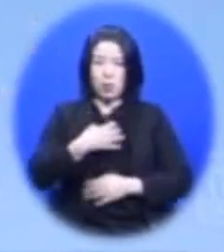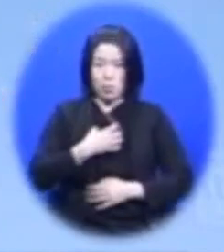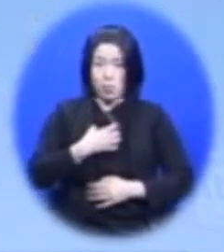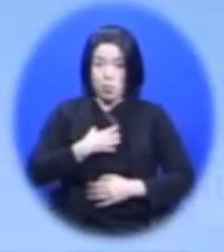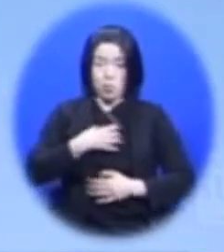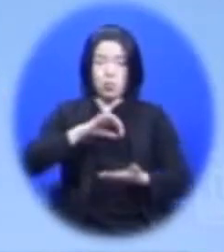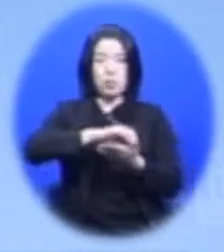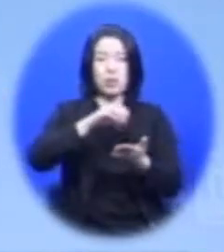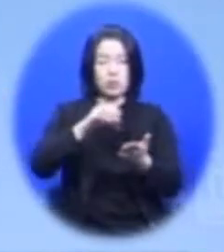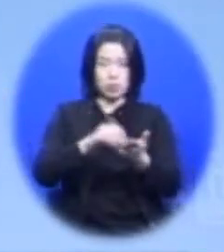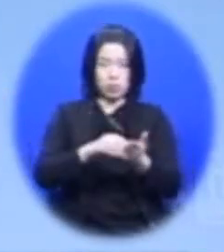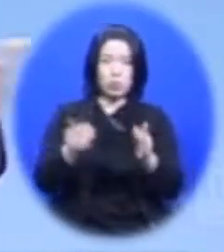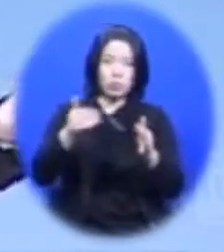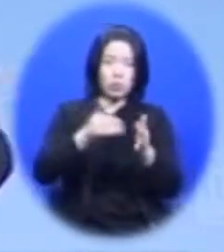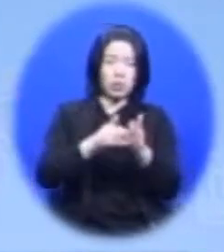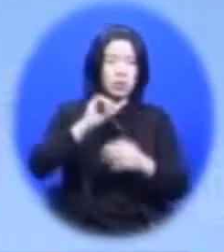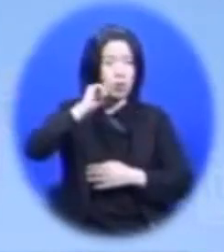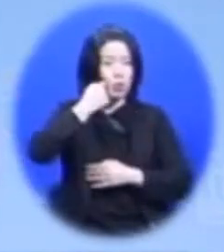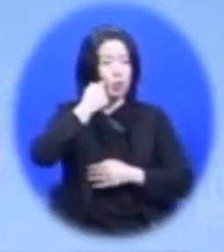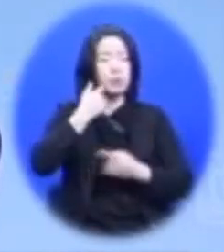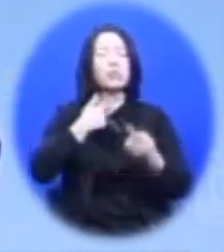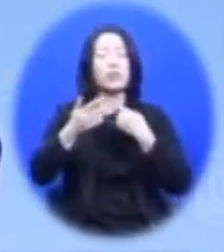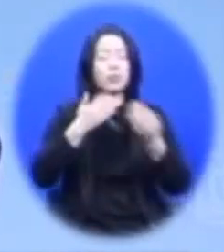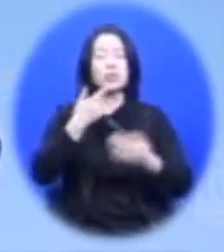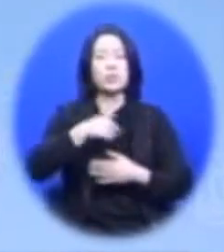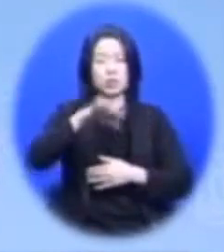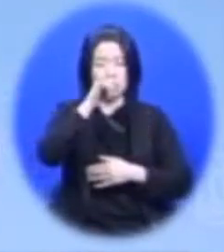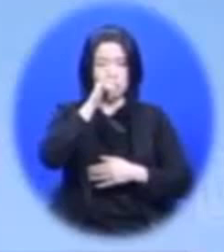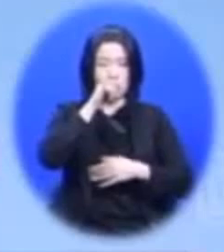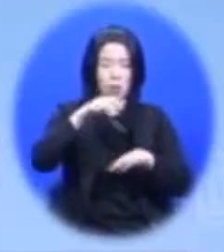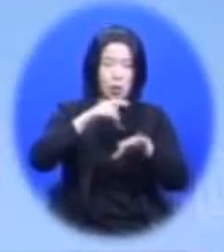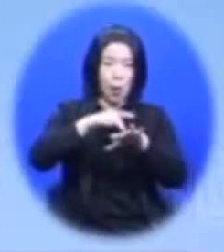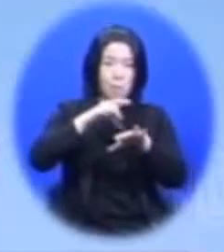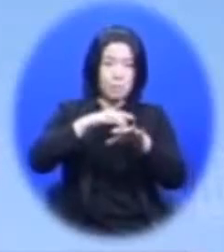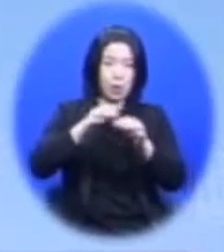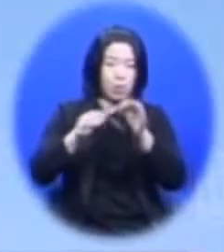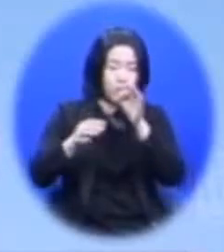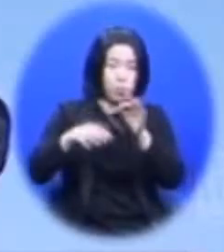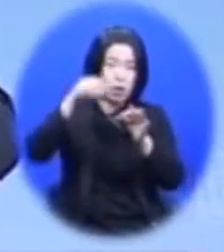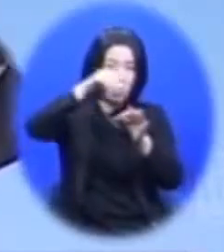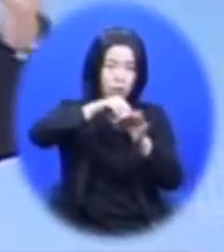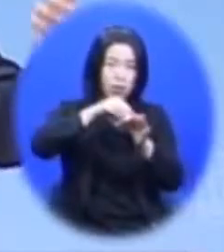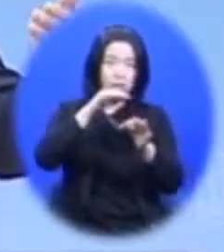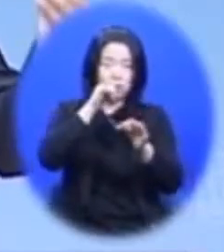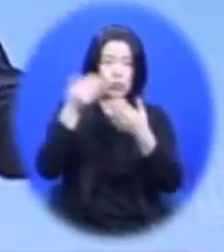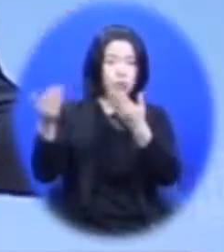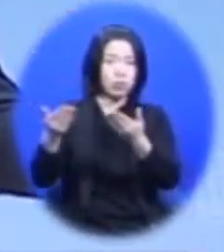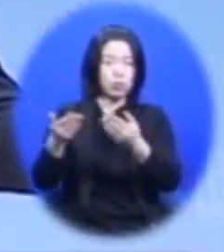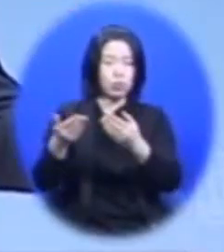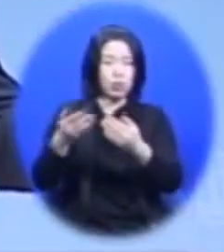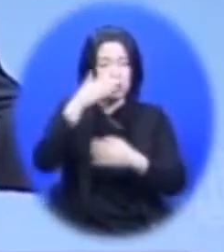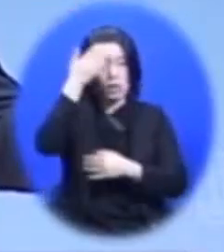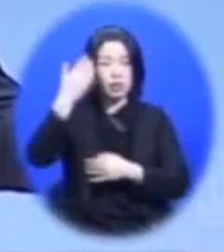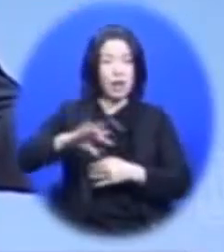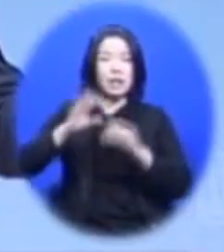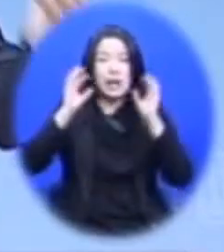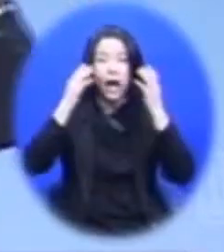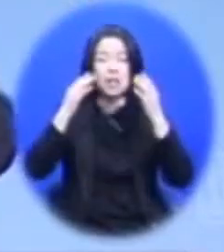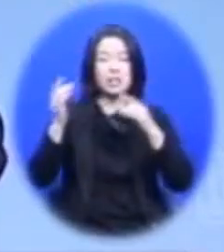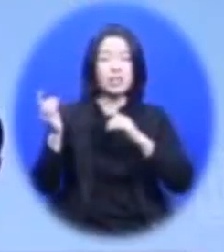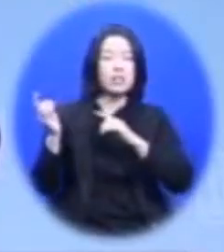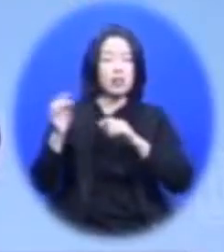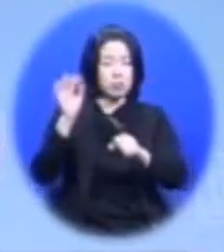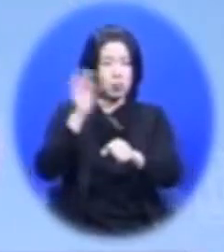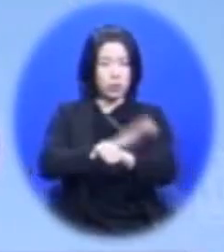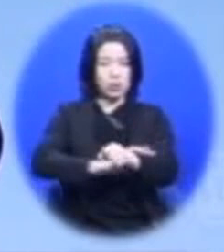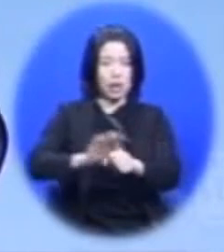정도까지 그렇게 어려움을 겪었어요. 골수 이식 수술 한번 해주고 다행히 그 아이는 살았습니다. 회복이